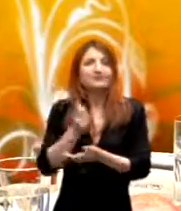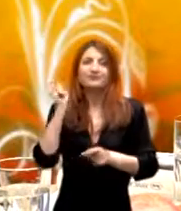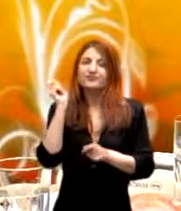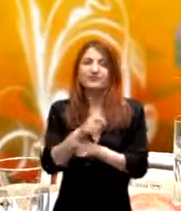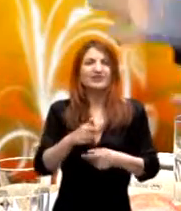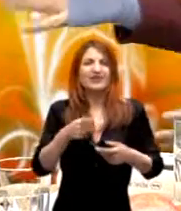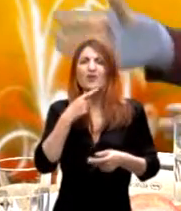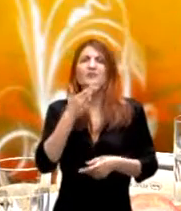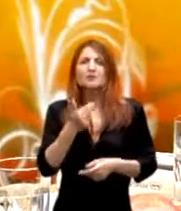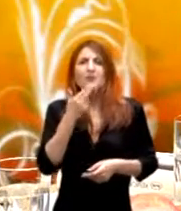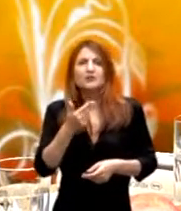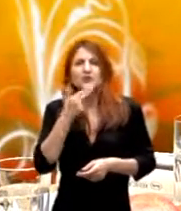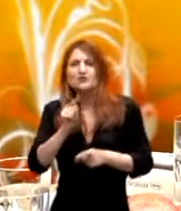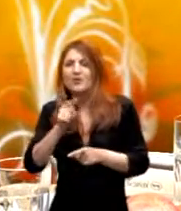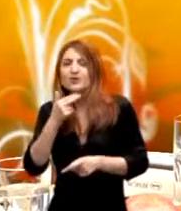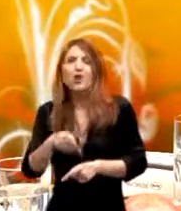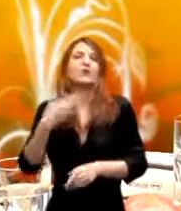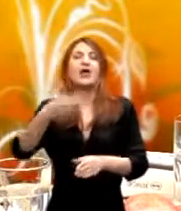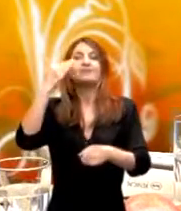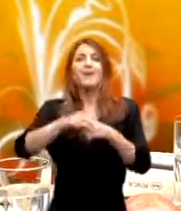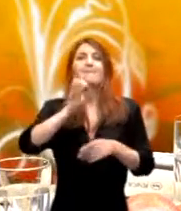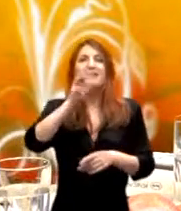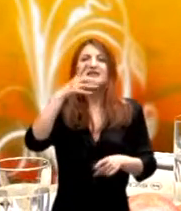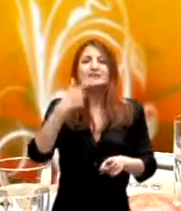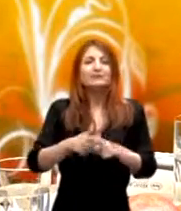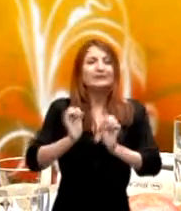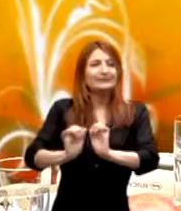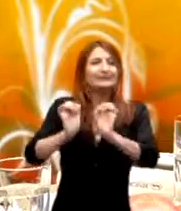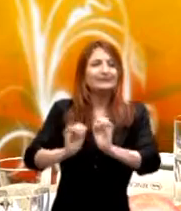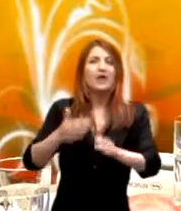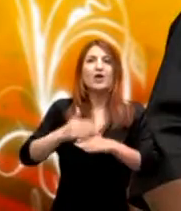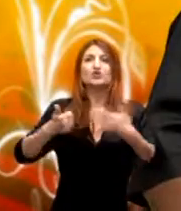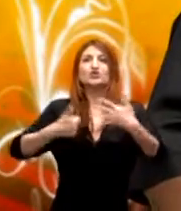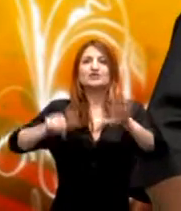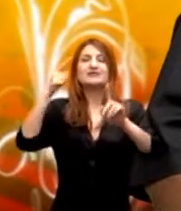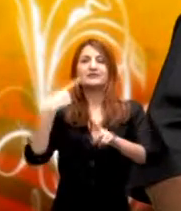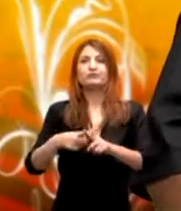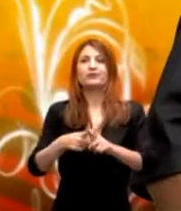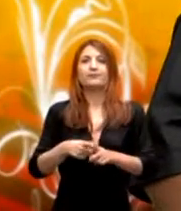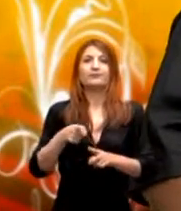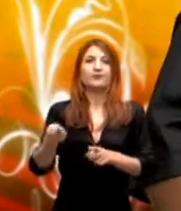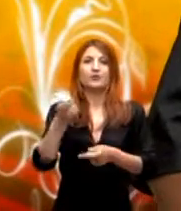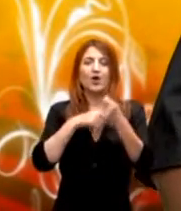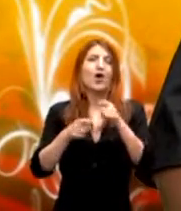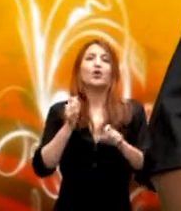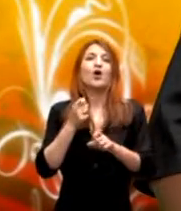put. Neću, ili ova žena, i ona 16. put. Hop. U kompletu diskusije doktora Gojšića,